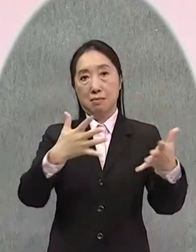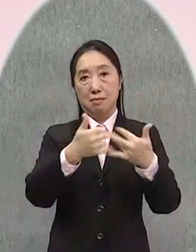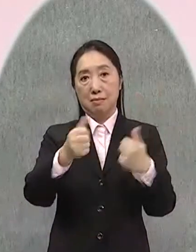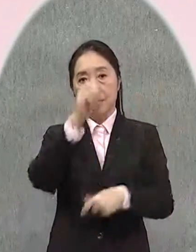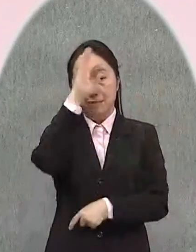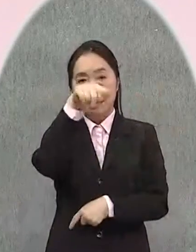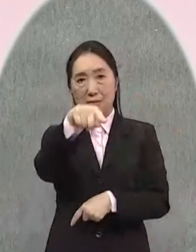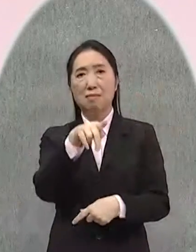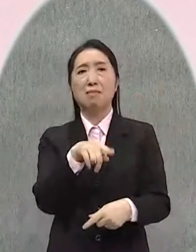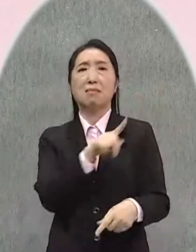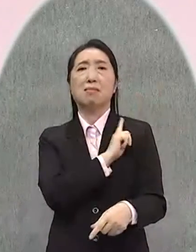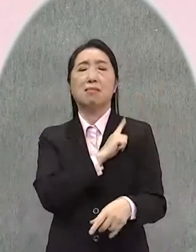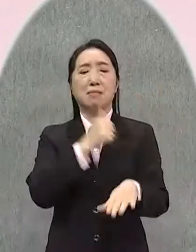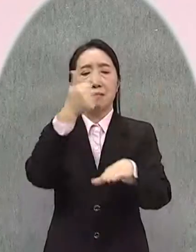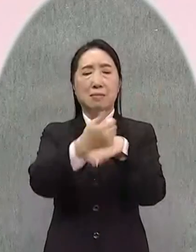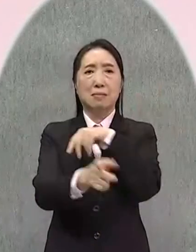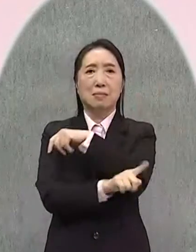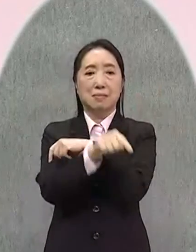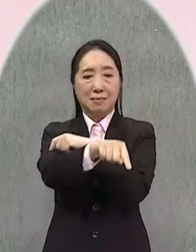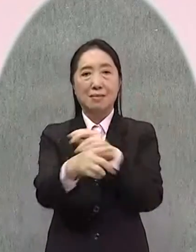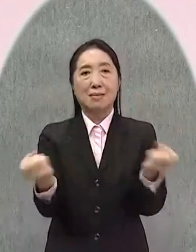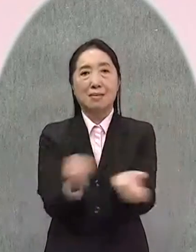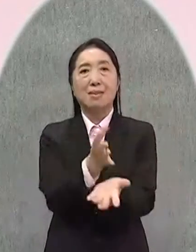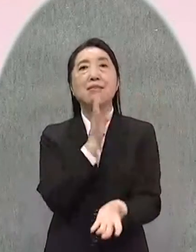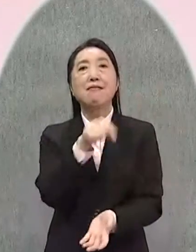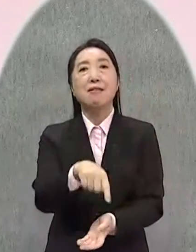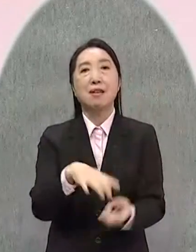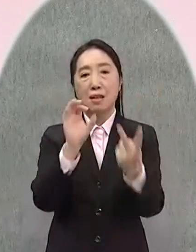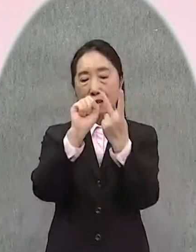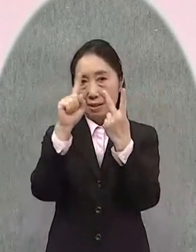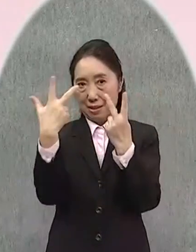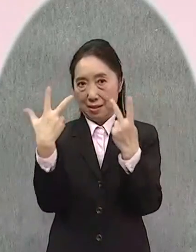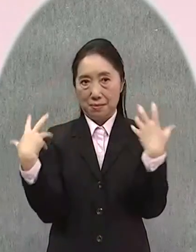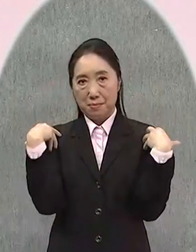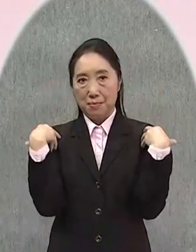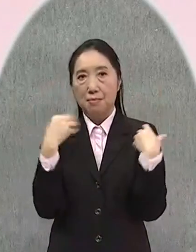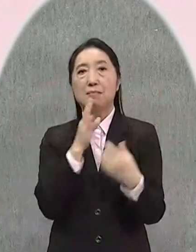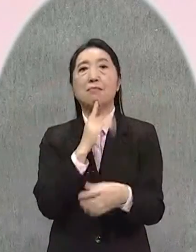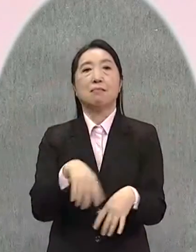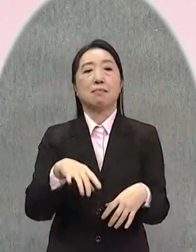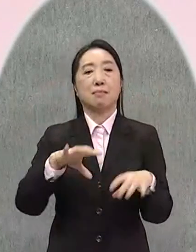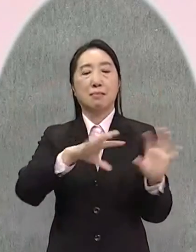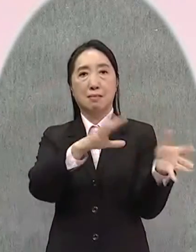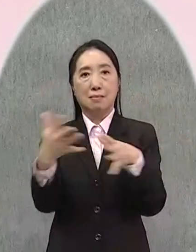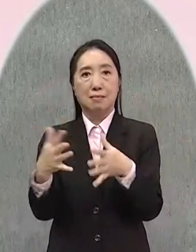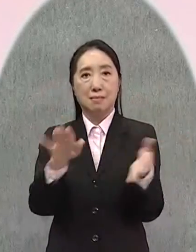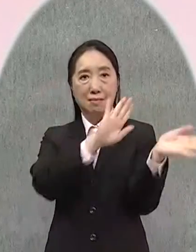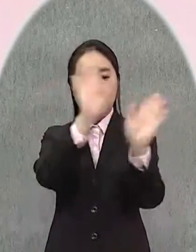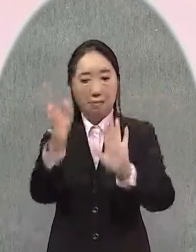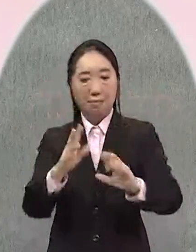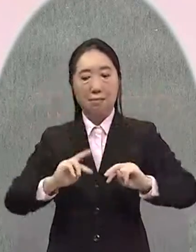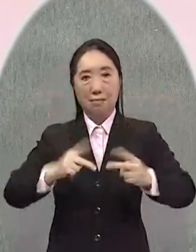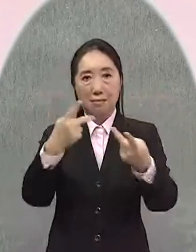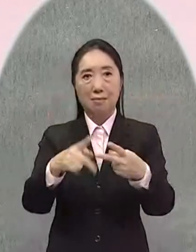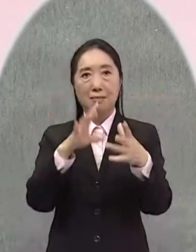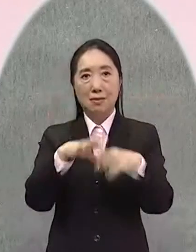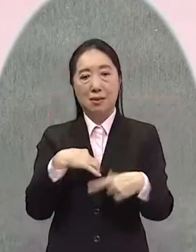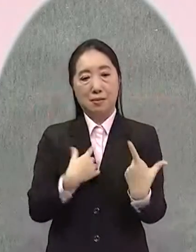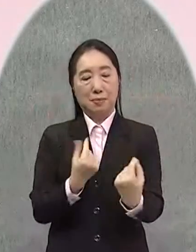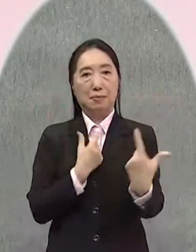末期的失能。2017年的忙，是因为国际情势的转变，我们也在进行很多的